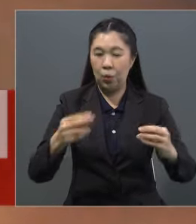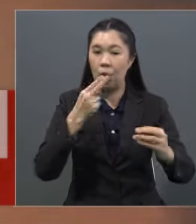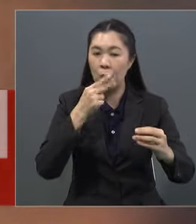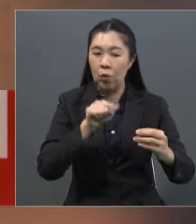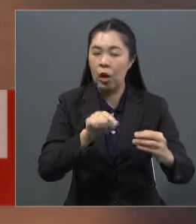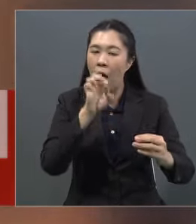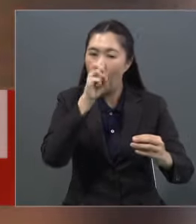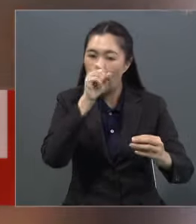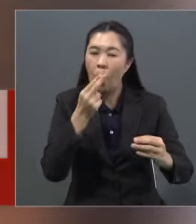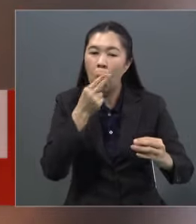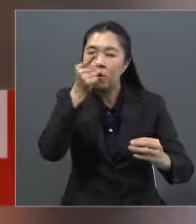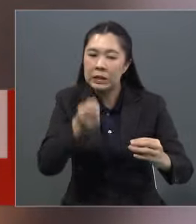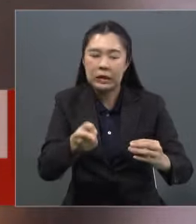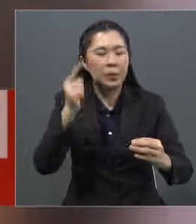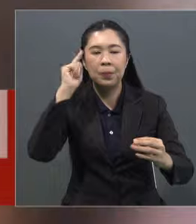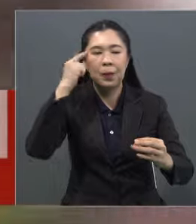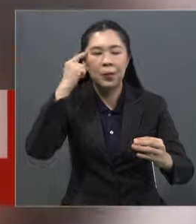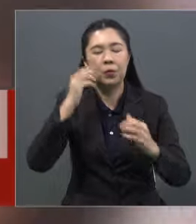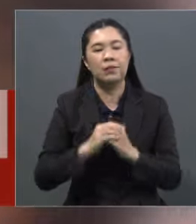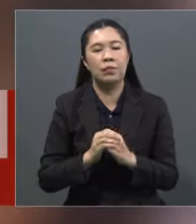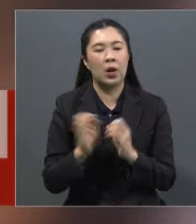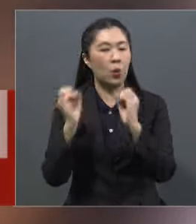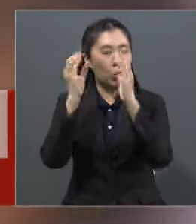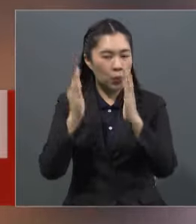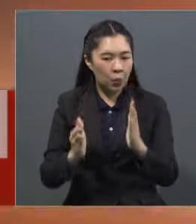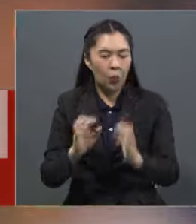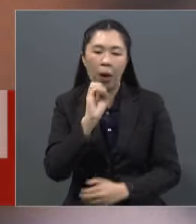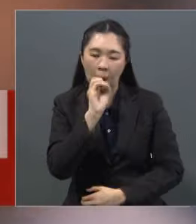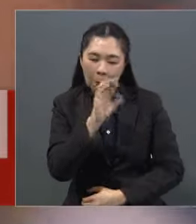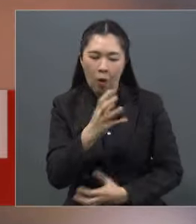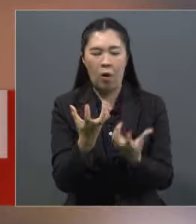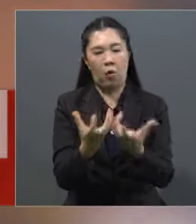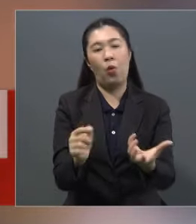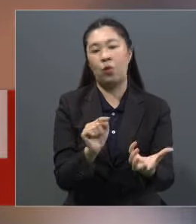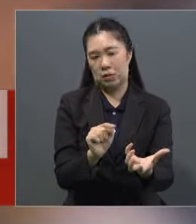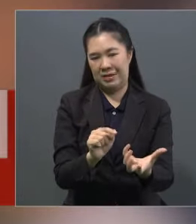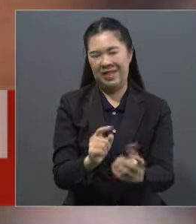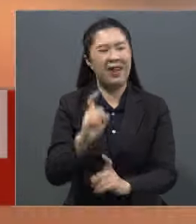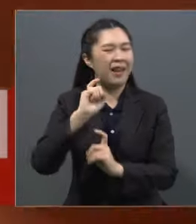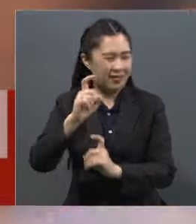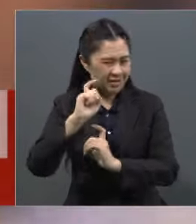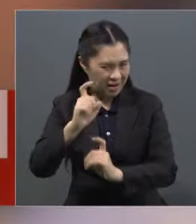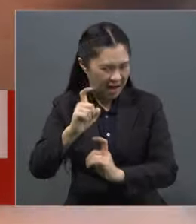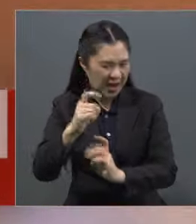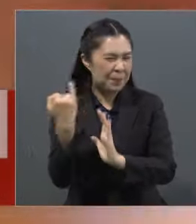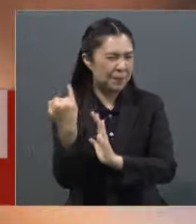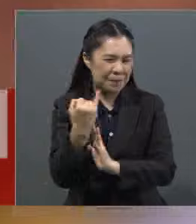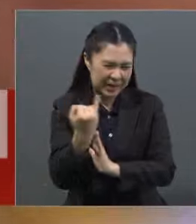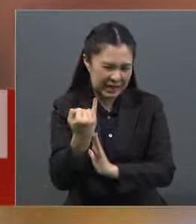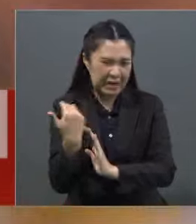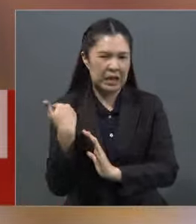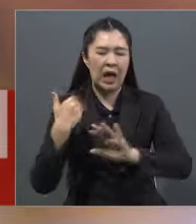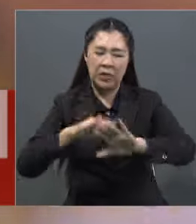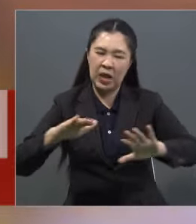องสูบหรือไม่แต่ครูก็ได้เน้นย้ำนะครับว่าสิ่งนี้เป็นของอันตรายนะบุหรี่ไฟฟ้าเป็นสิ่งที่ไม่ดีเด็กๆไม่คว